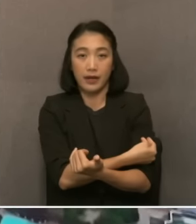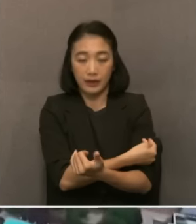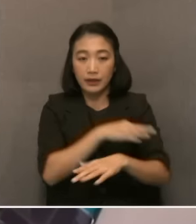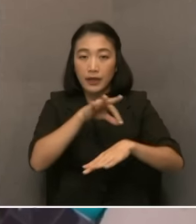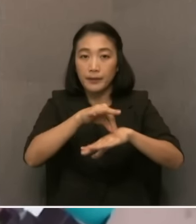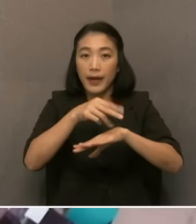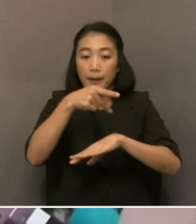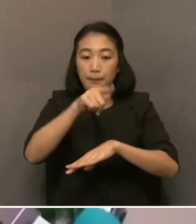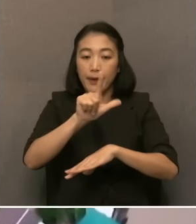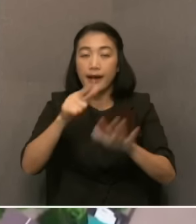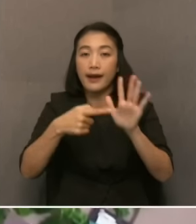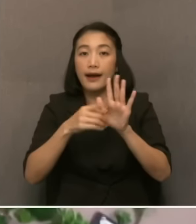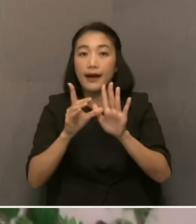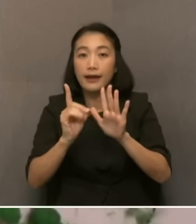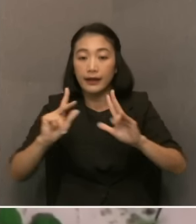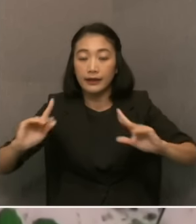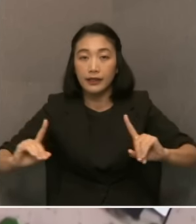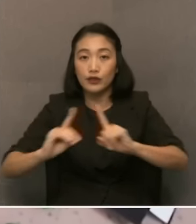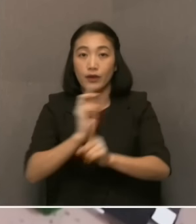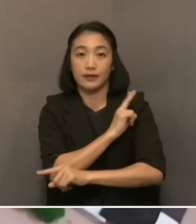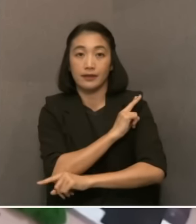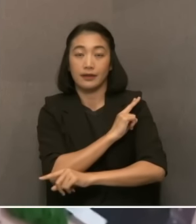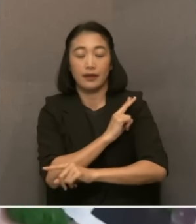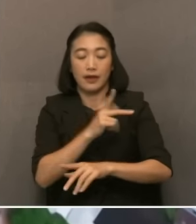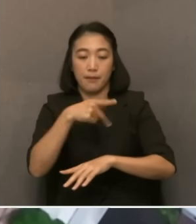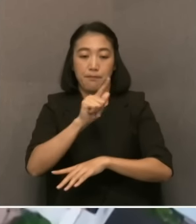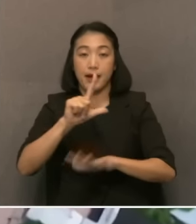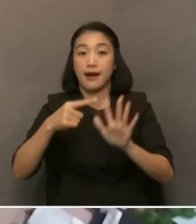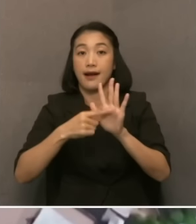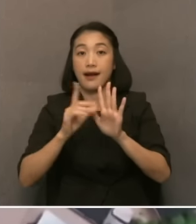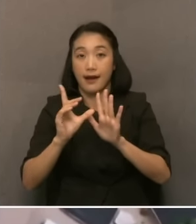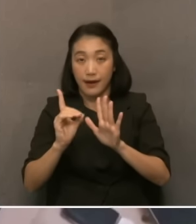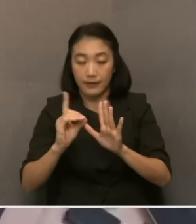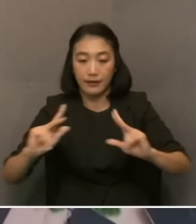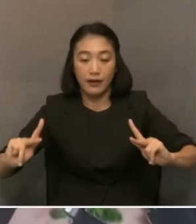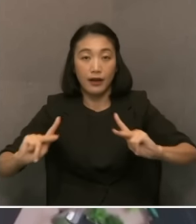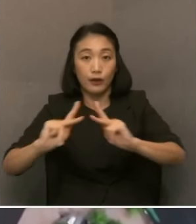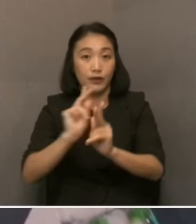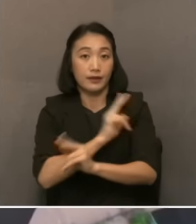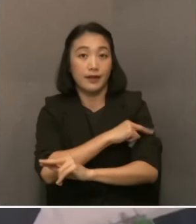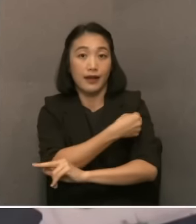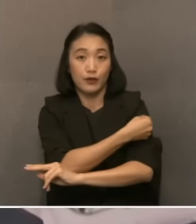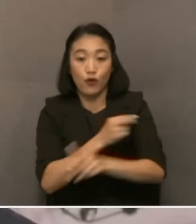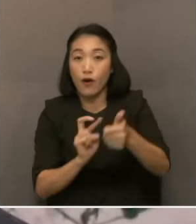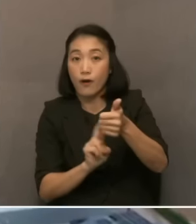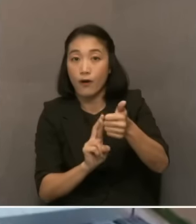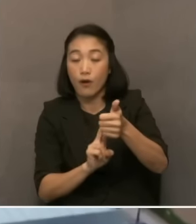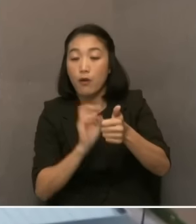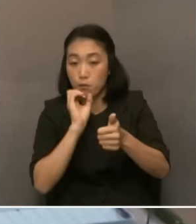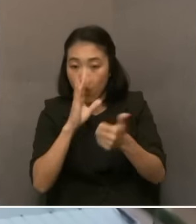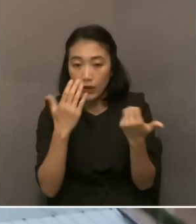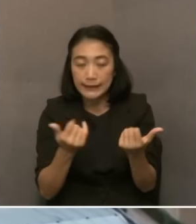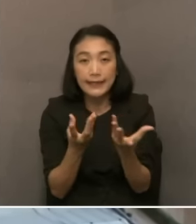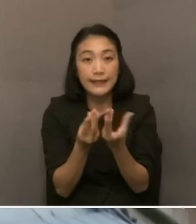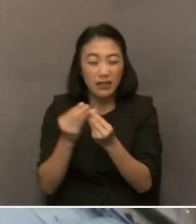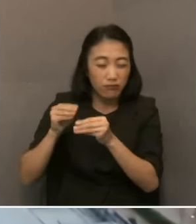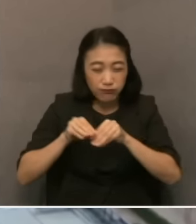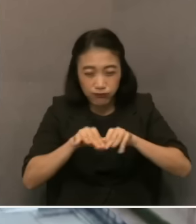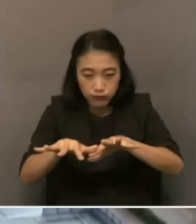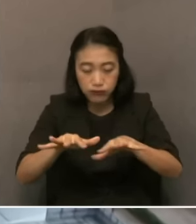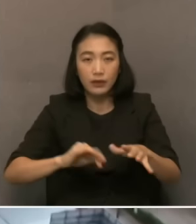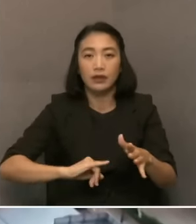สาธารณสุขได้สรุปสถานการณ์อุทกภัยวาตภัยและดินคนถล่มนะคะว่าสถานการณ์โดยรวมยังมี 19จังหวัดที่ได้รับผลกระทบและมี